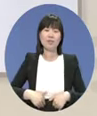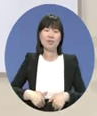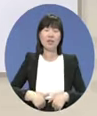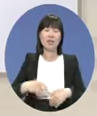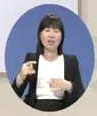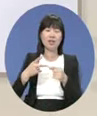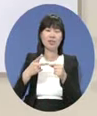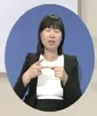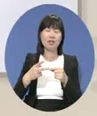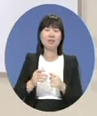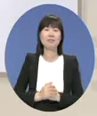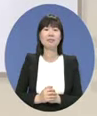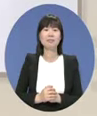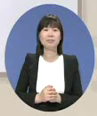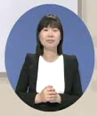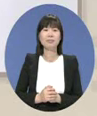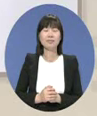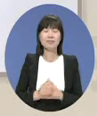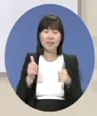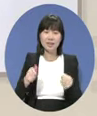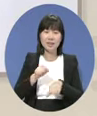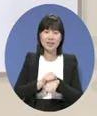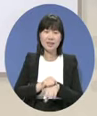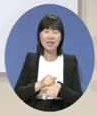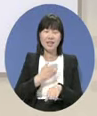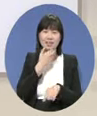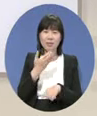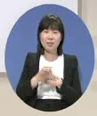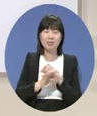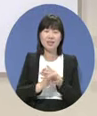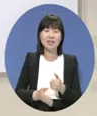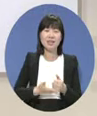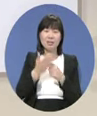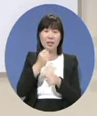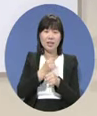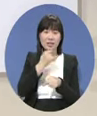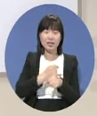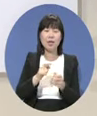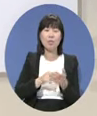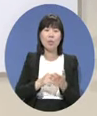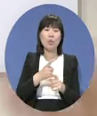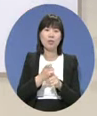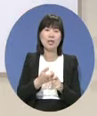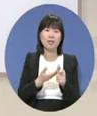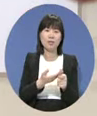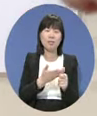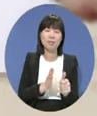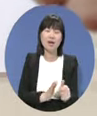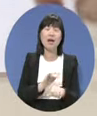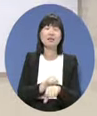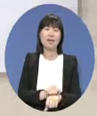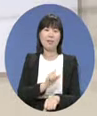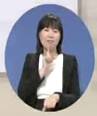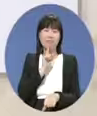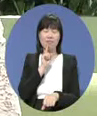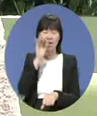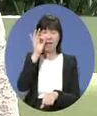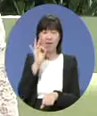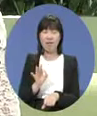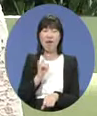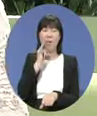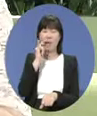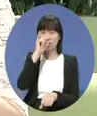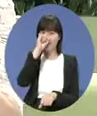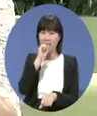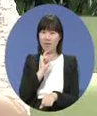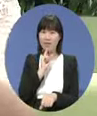예, 그다음에 두 번째로는 인사를 잘하거나 양보하면 칭찬을 받을 수 있다는 보상을 주셔야 됩니다. 잘했어. 아 보니까 엄마가